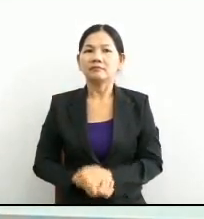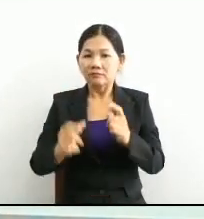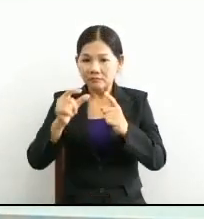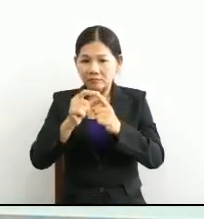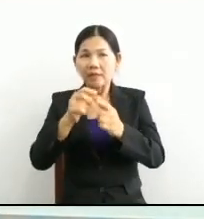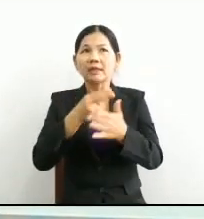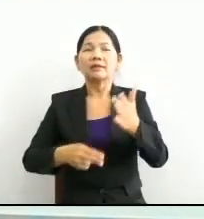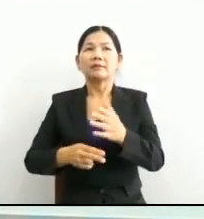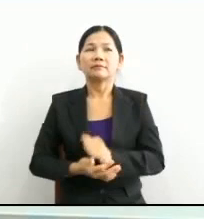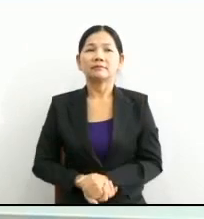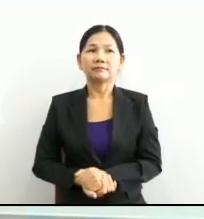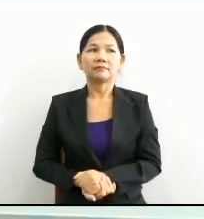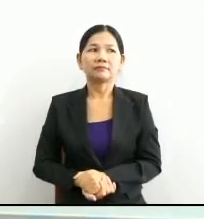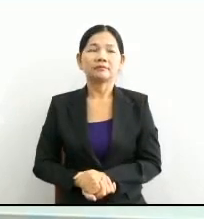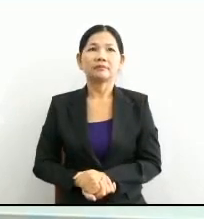lắm